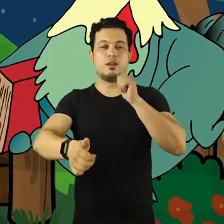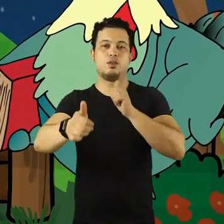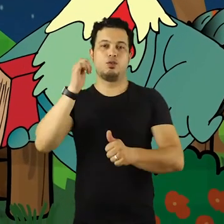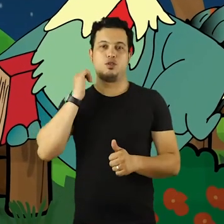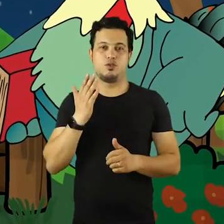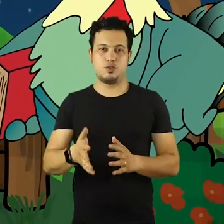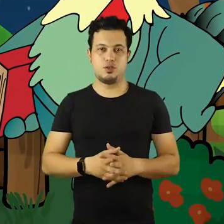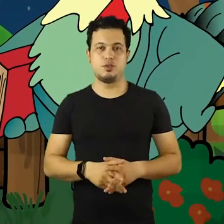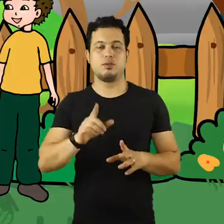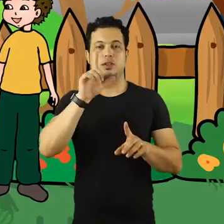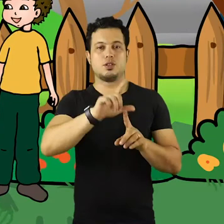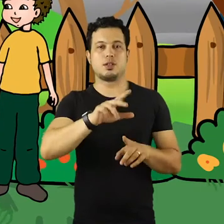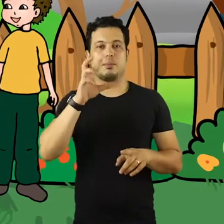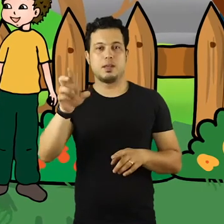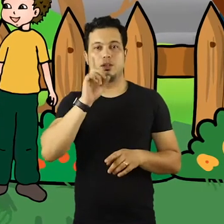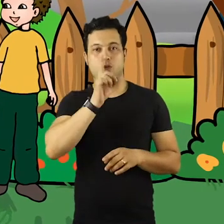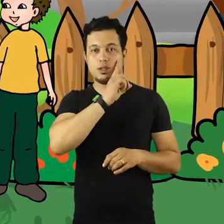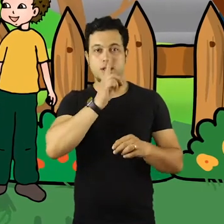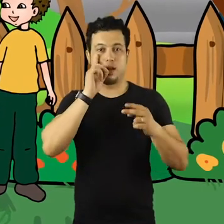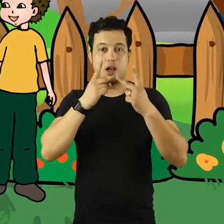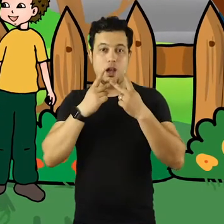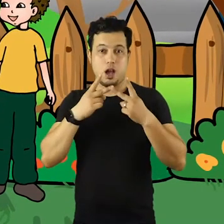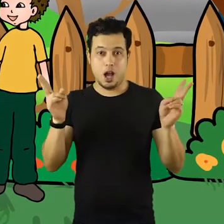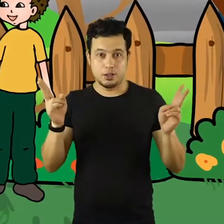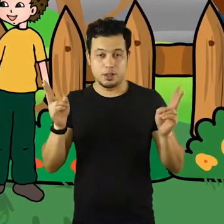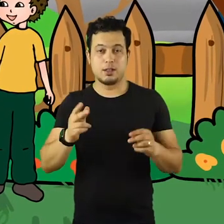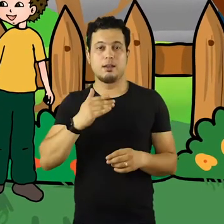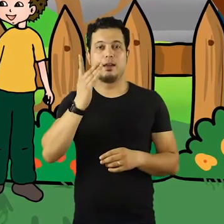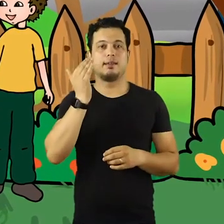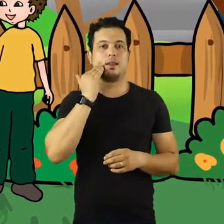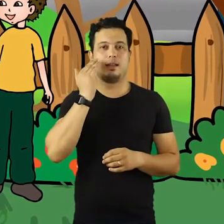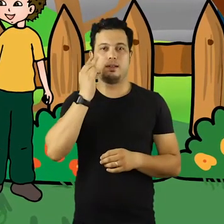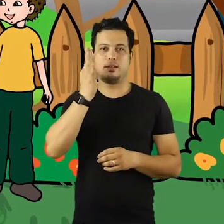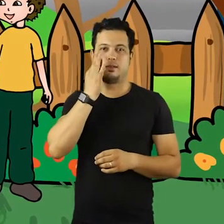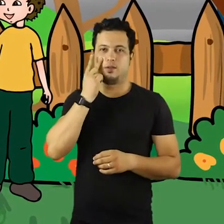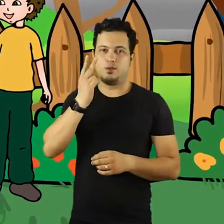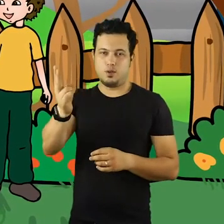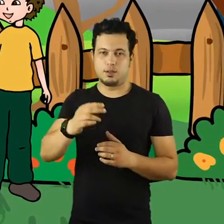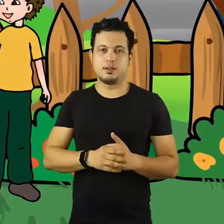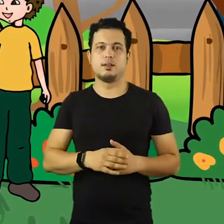dönmüştü. Çınar'la Pınar gözlerini açtıklarında ninelerini gördüler.